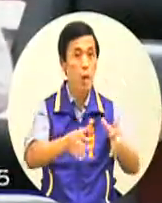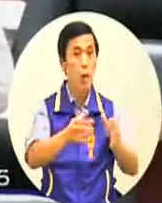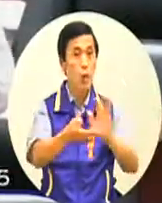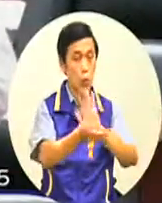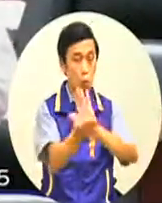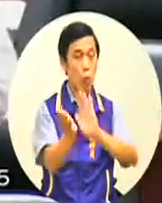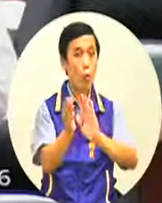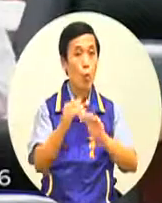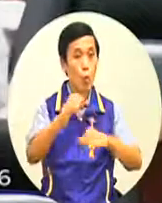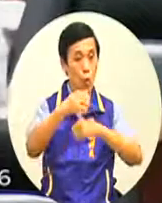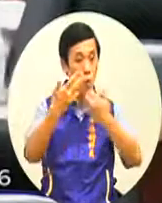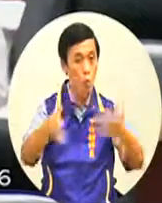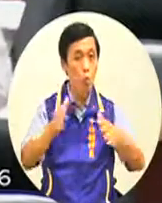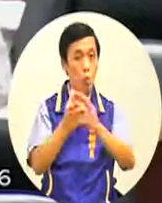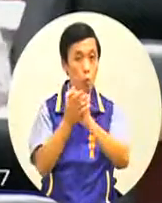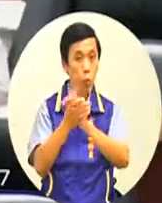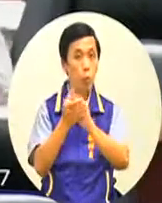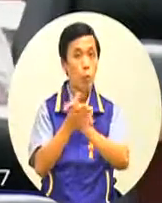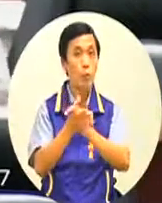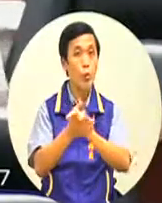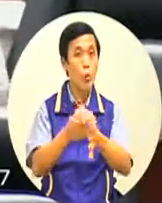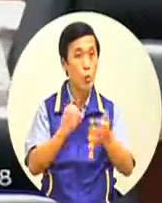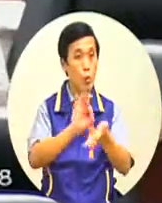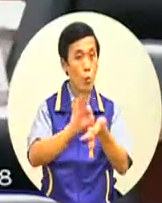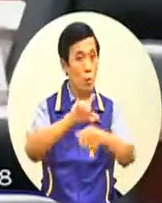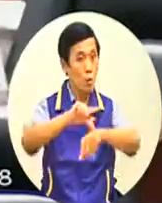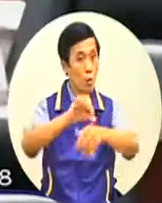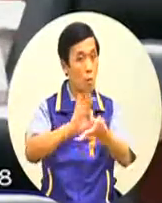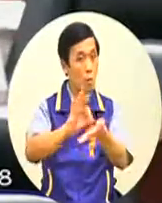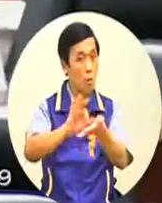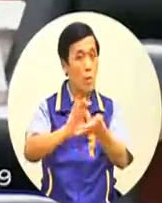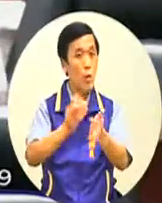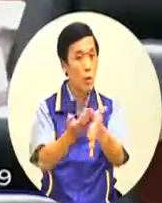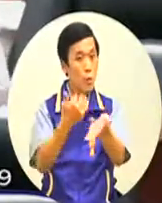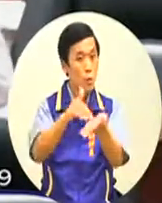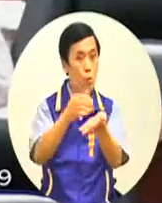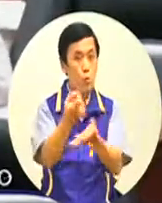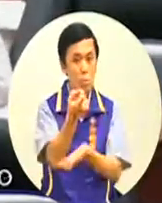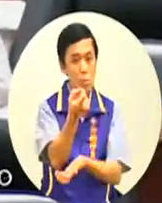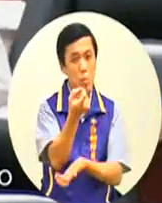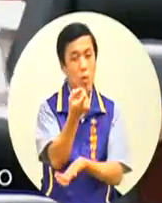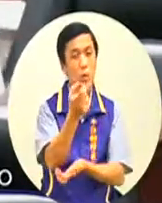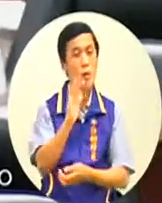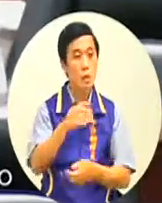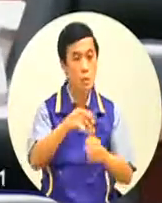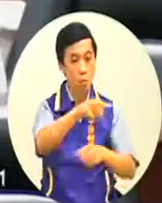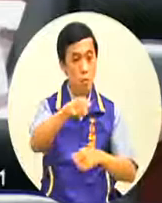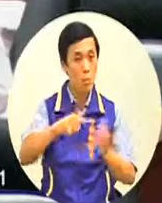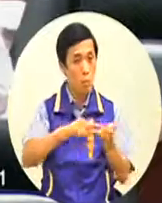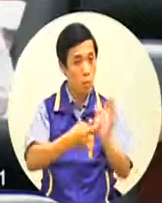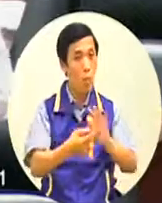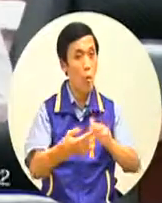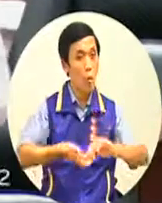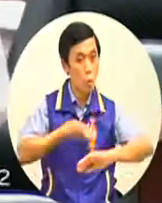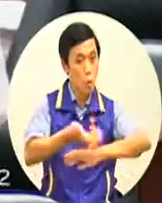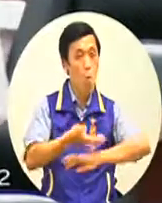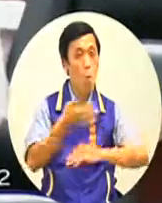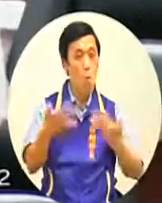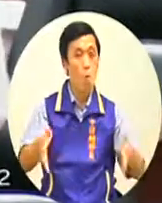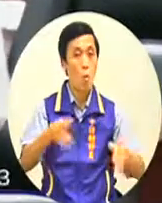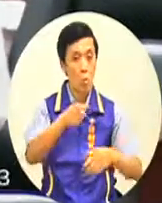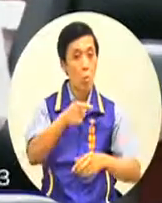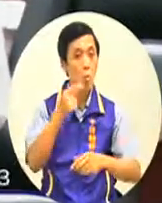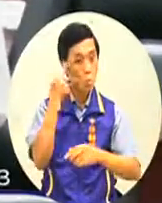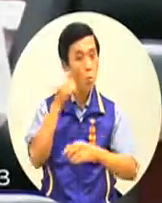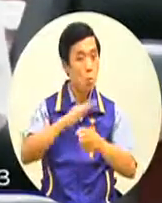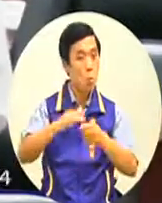用非常多的时间，虽然预算真的是只有一点点，可是做了非常多的工作。好，这边其实要肯定我们劳工局，那包括社会